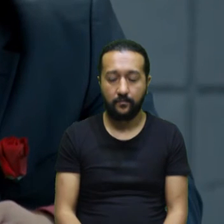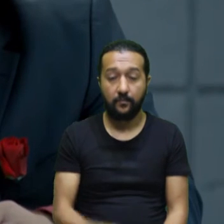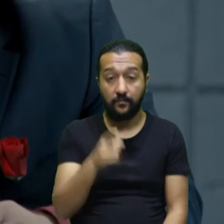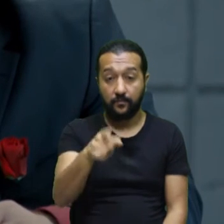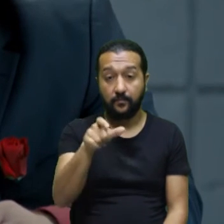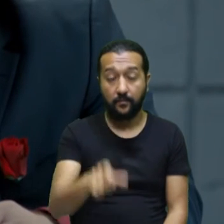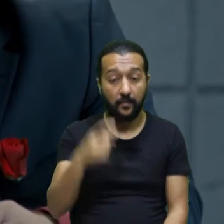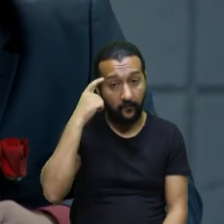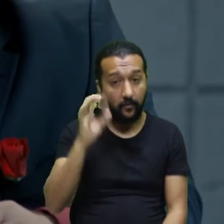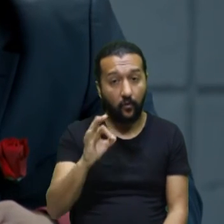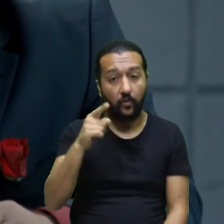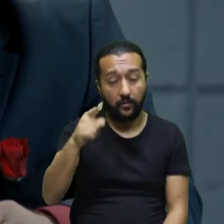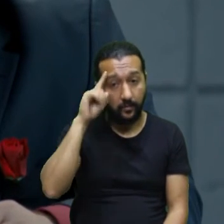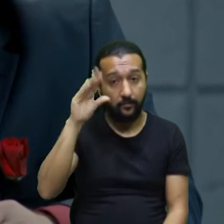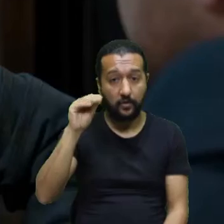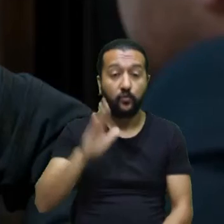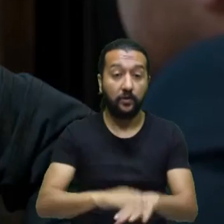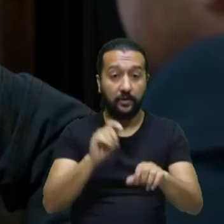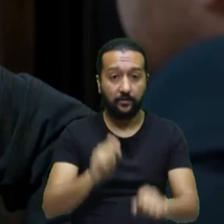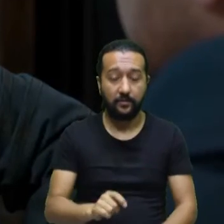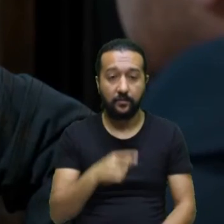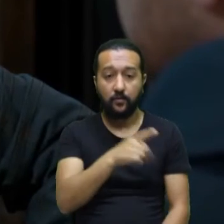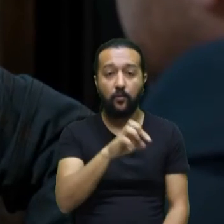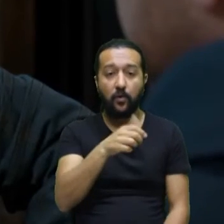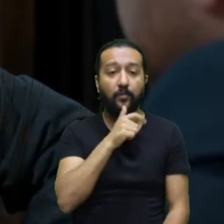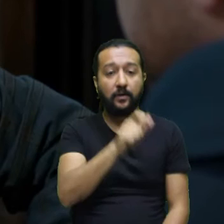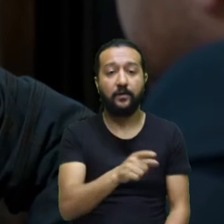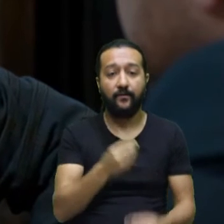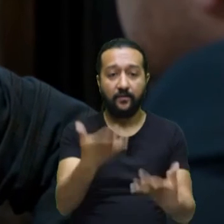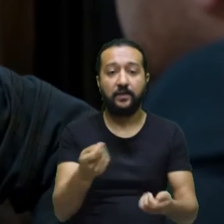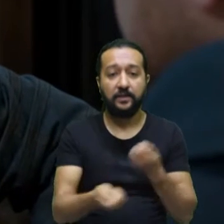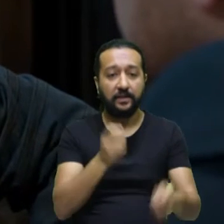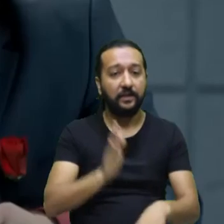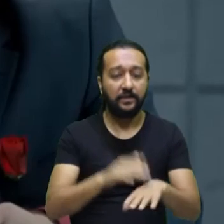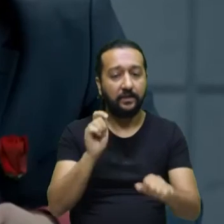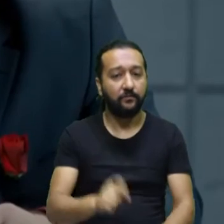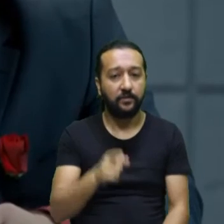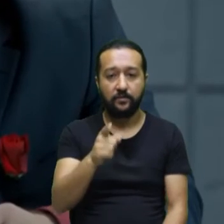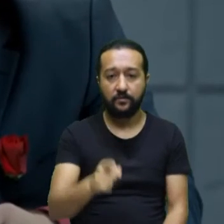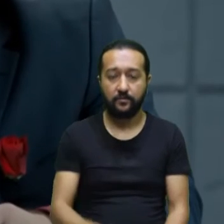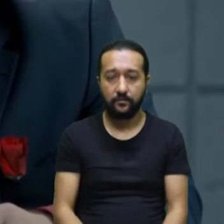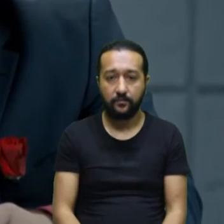Sen kafanı böyle şeylerle meşgul edersen Polat bir insana verdiği işleri nasıl halledeceksin?